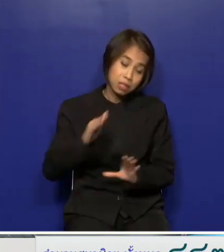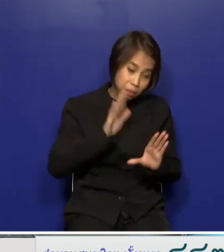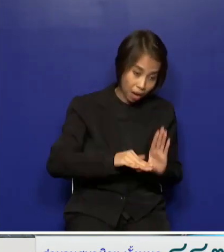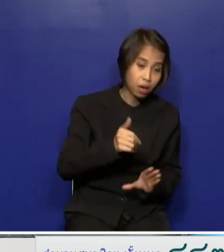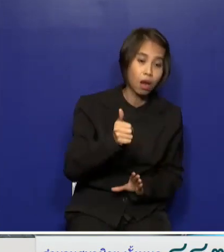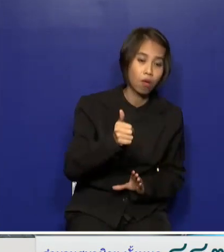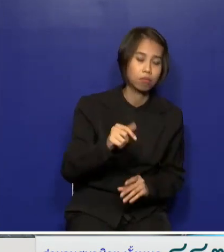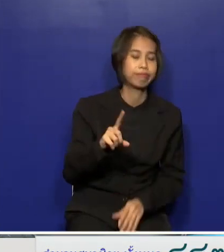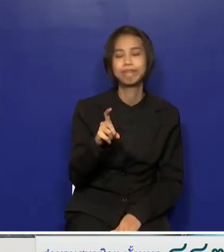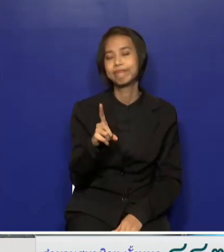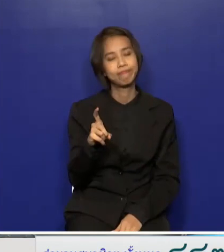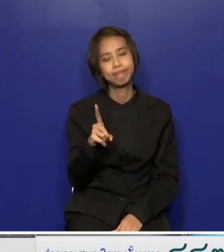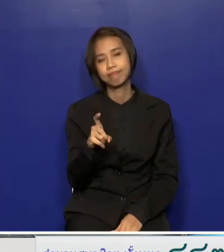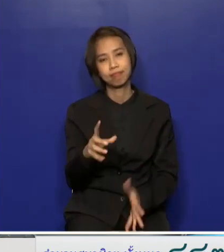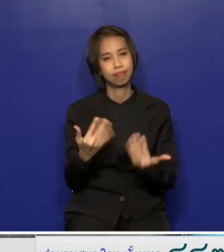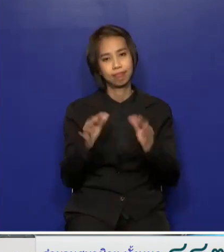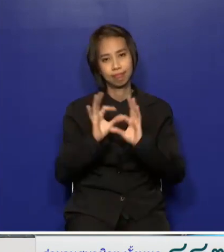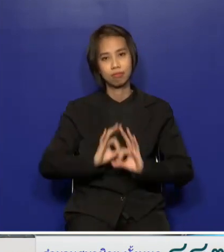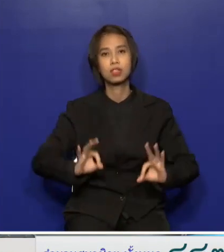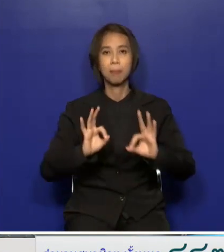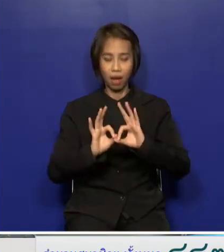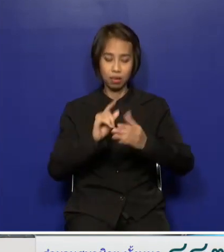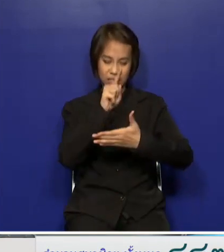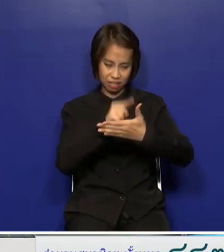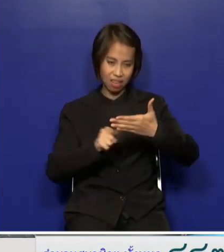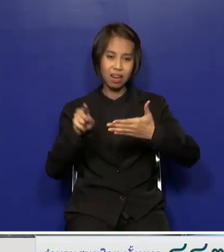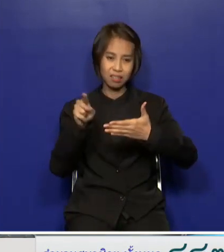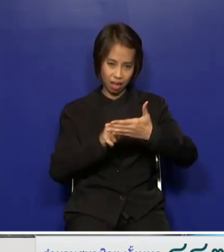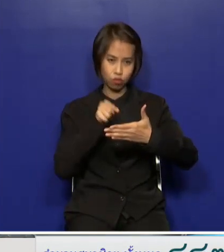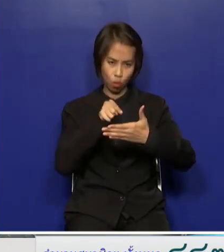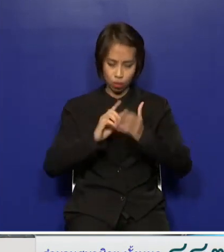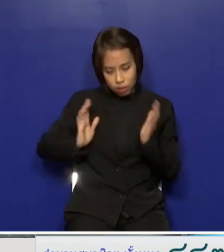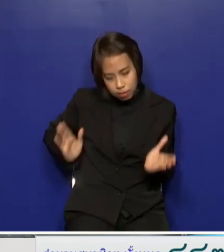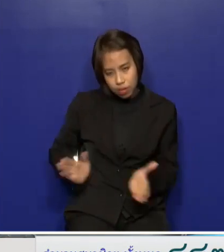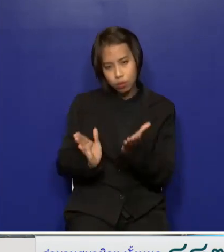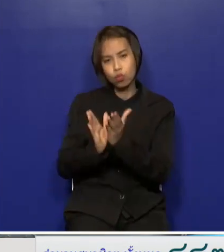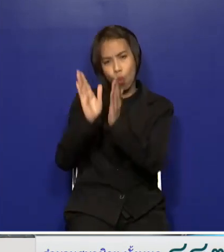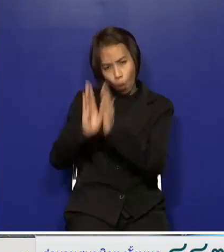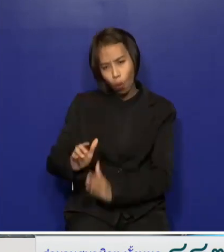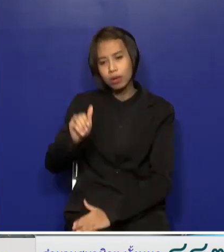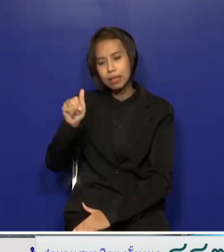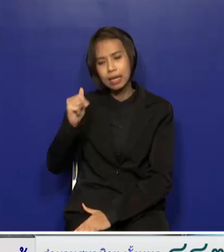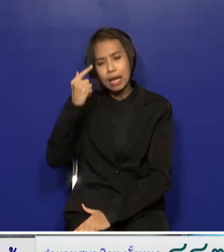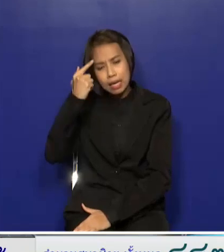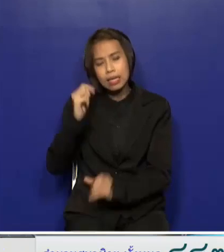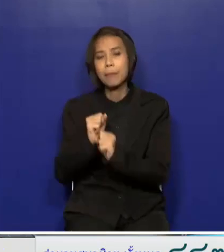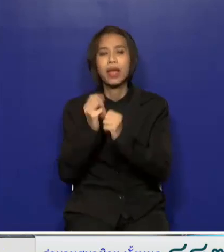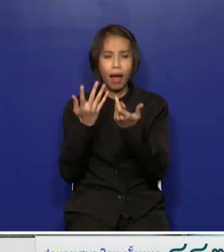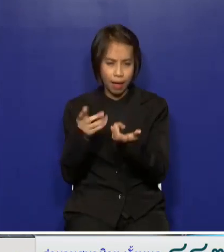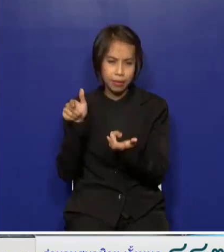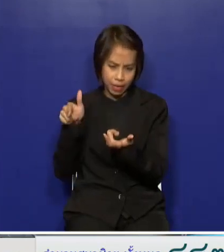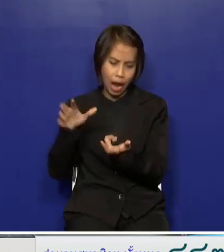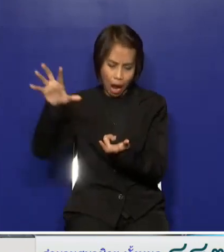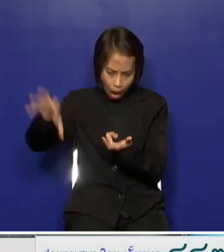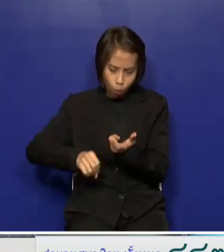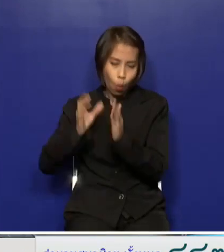เพรฉั้การลือกตั้งส presidencyองจึ tardeสันุนคนดใหปก confession THEYทำยไ should come NOสามา